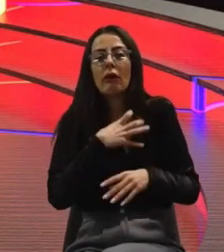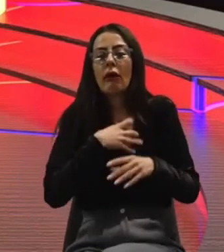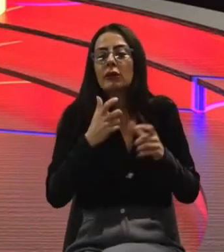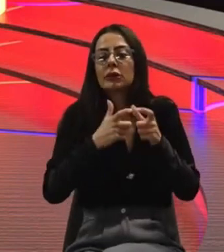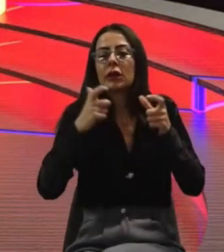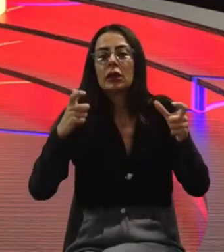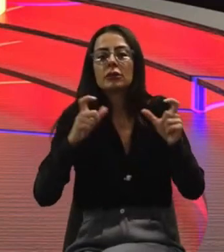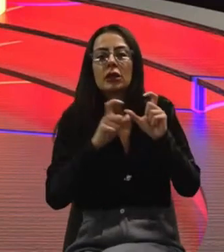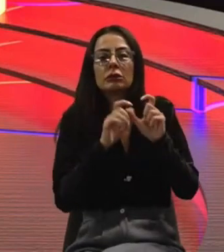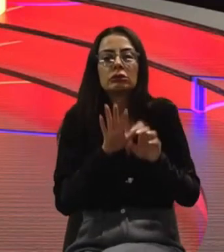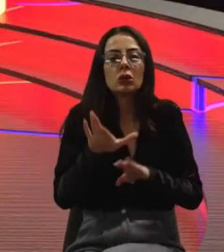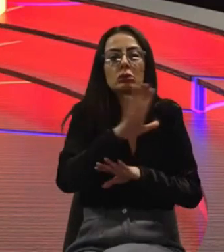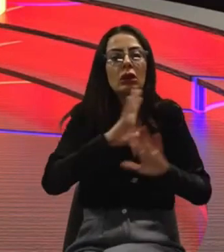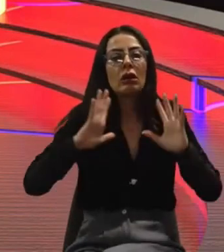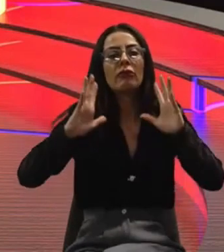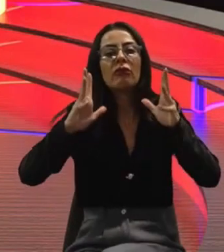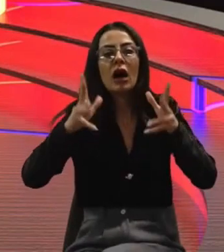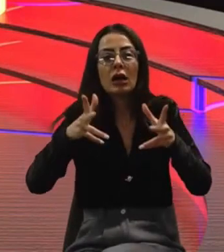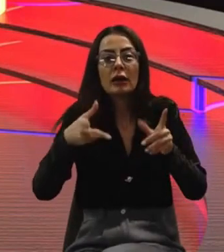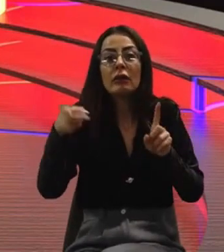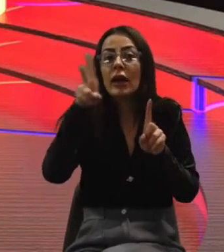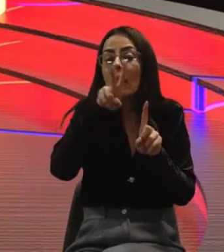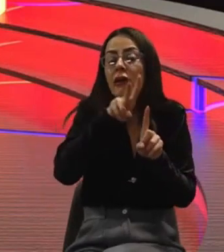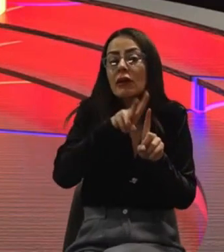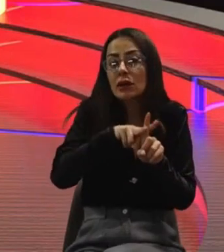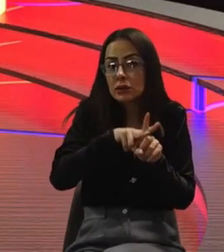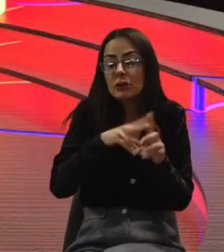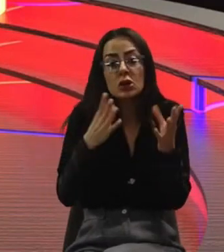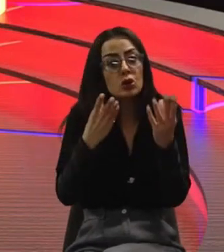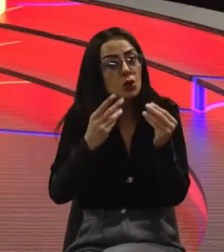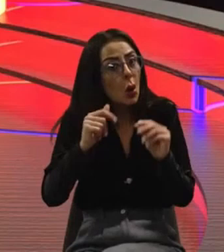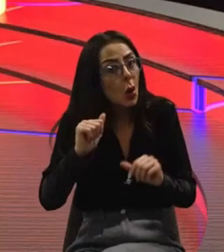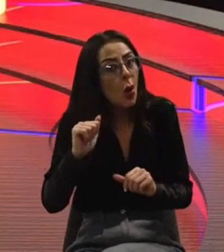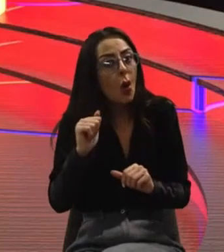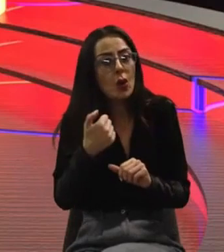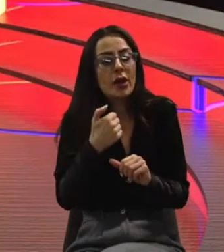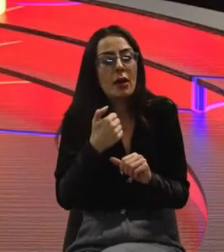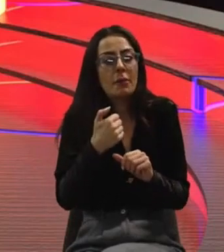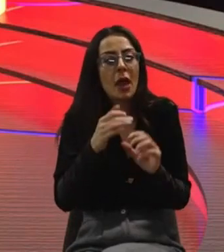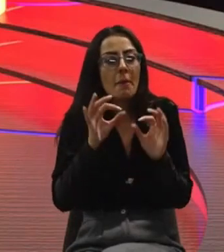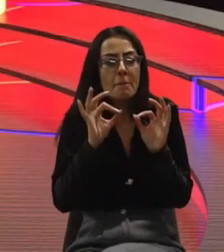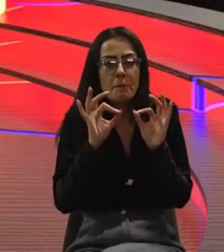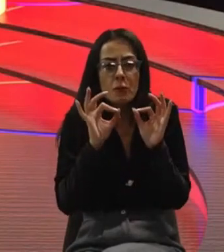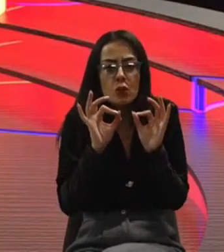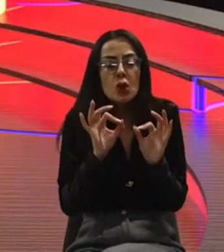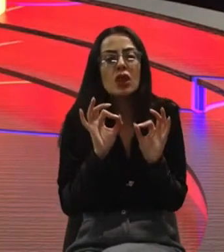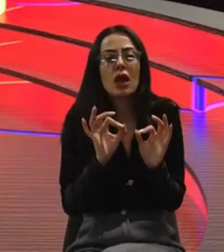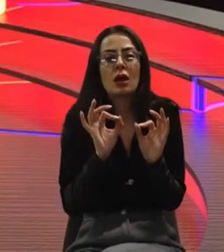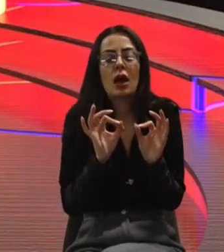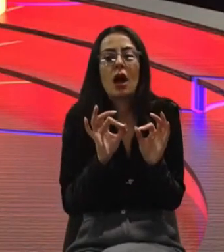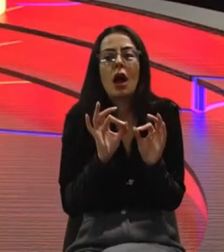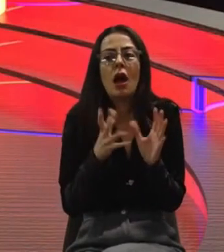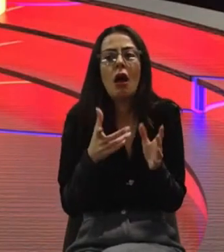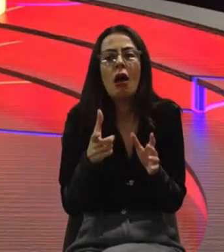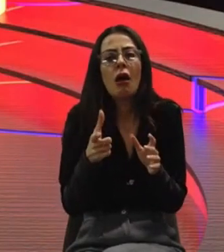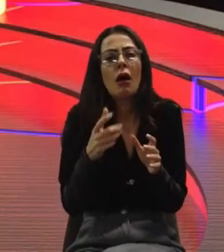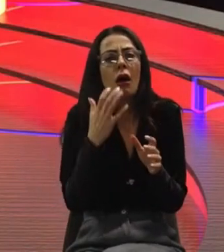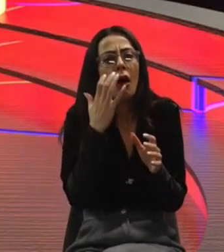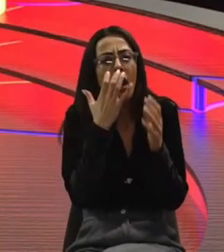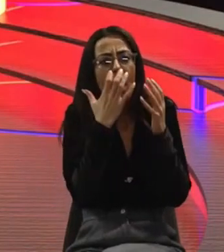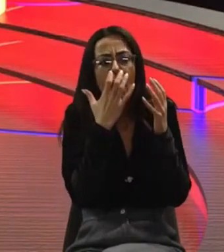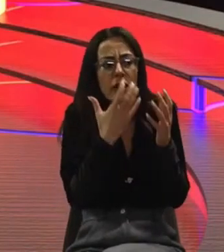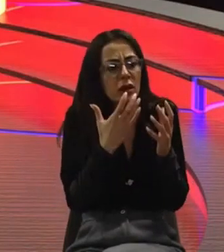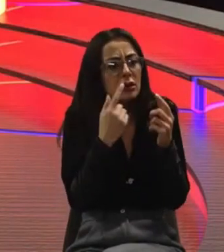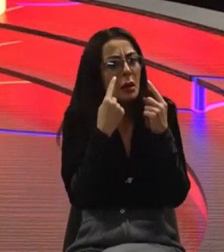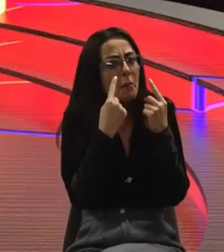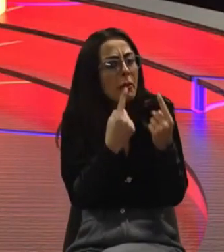sosyal faaliyetlere katılmanız Müthiş derecede önemli mutlaka bir şey parçası olun Bir ilginizi çeken ne varsa hangi hobiniz